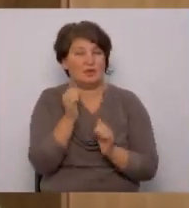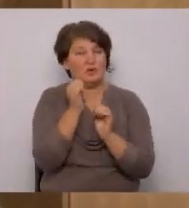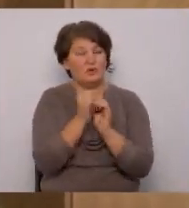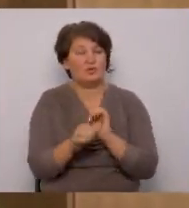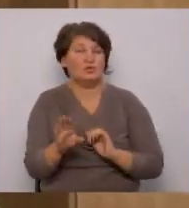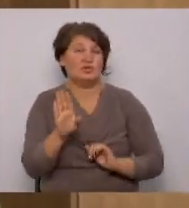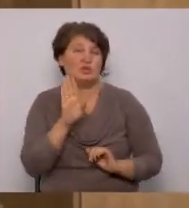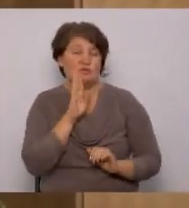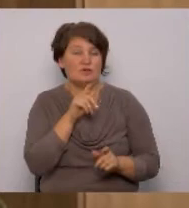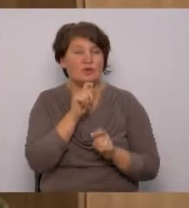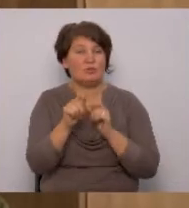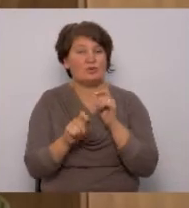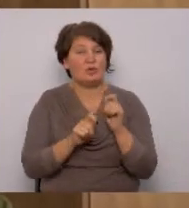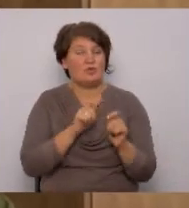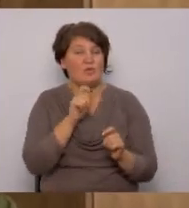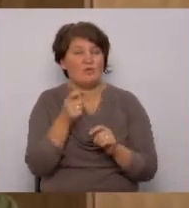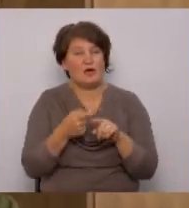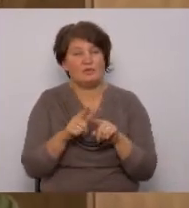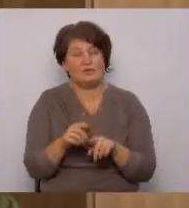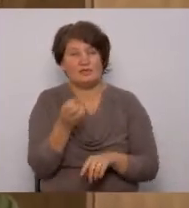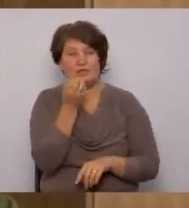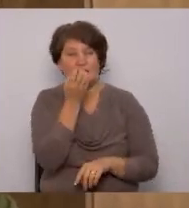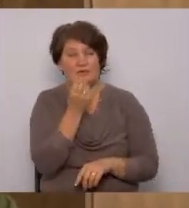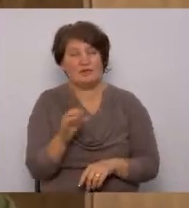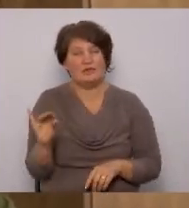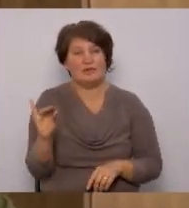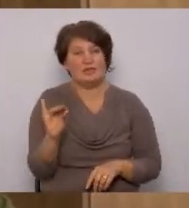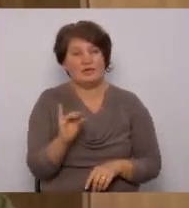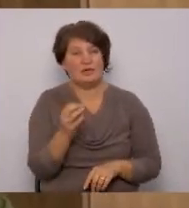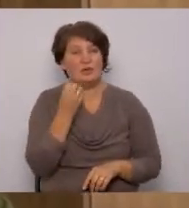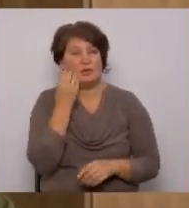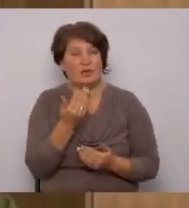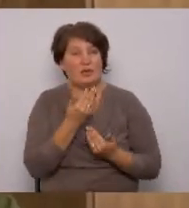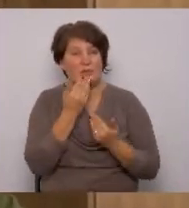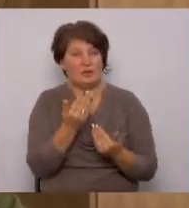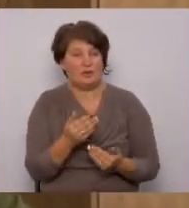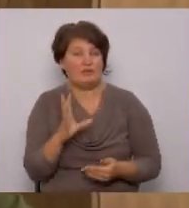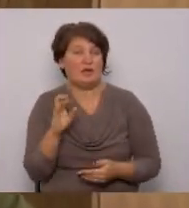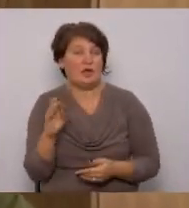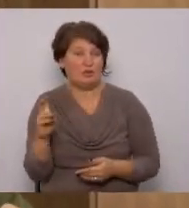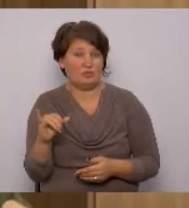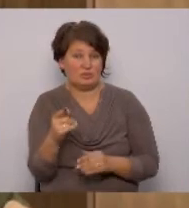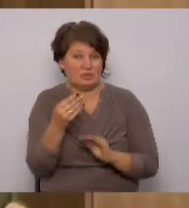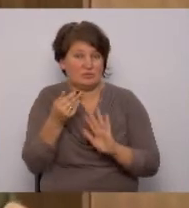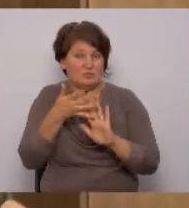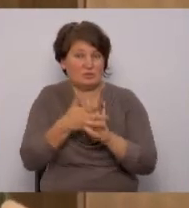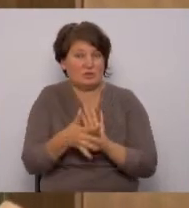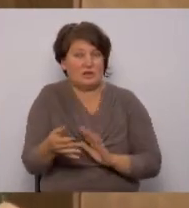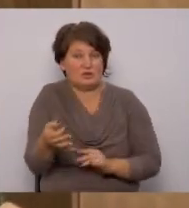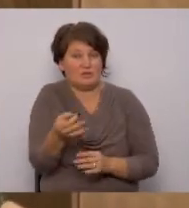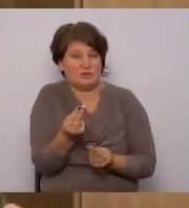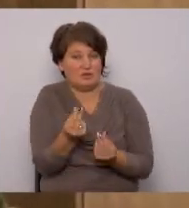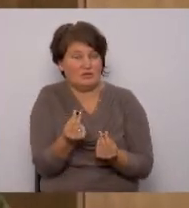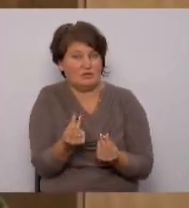дівчині подарував ці квіти. І коли я його питав, кажу: «Віталіку, ти ж потратився, кожна копійка для